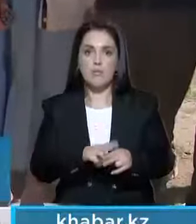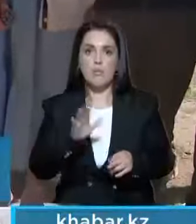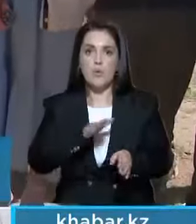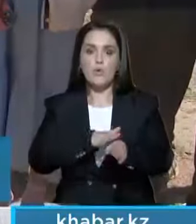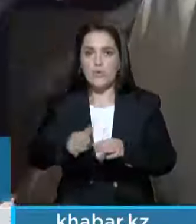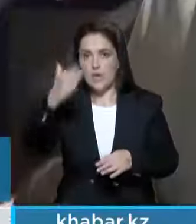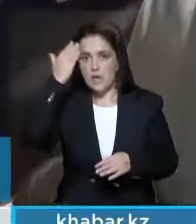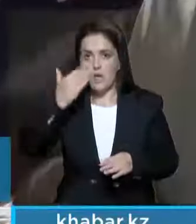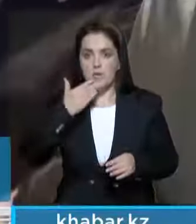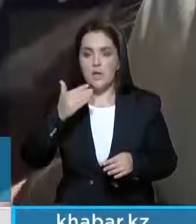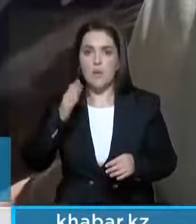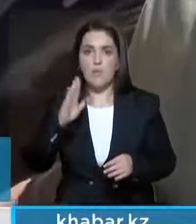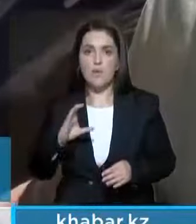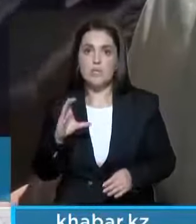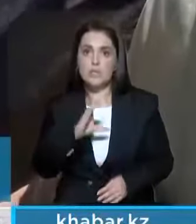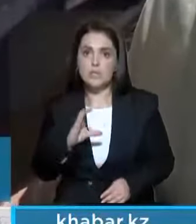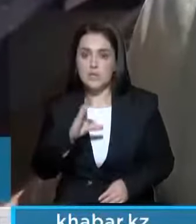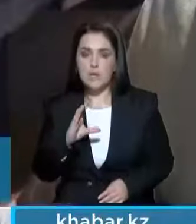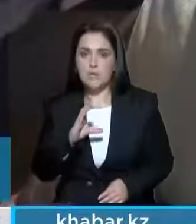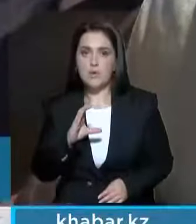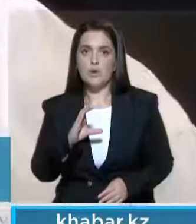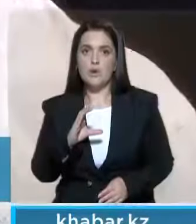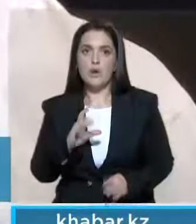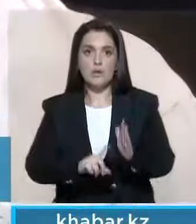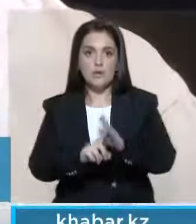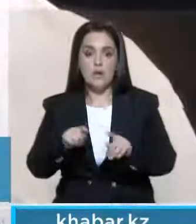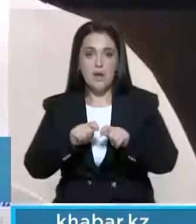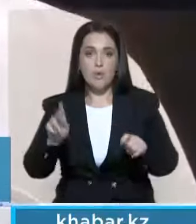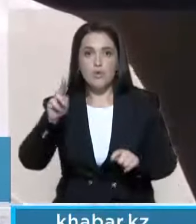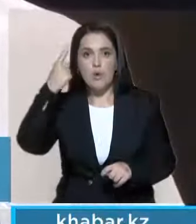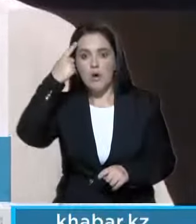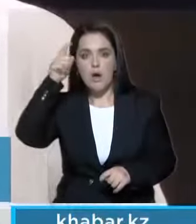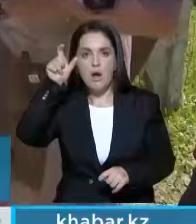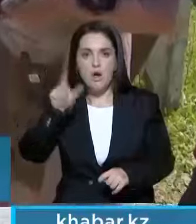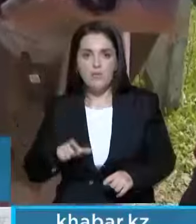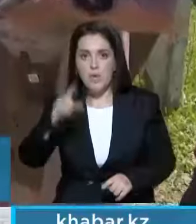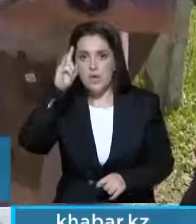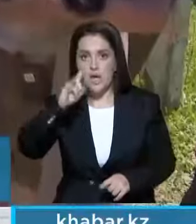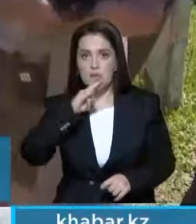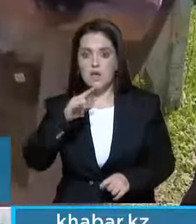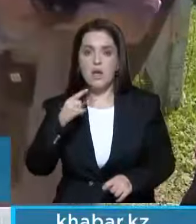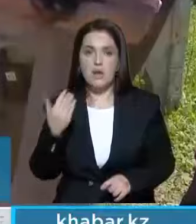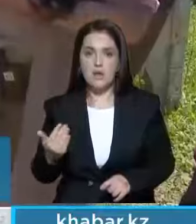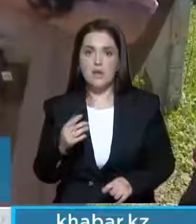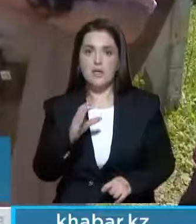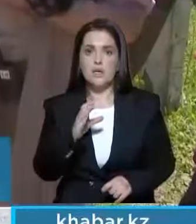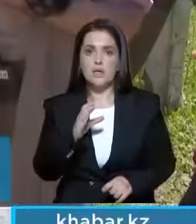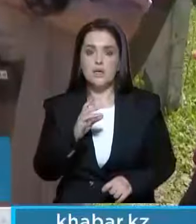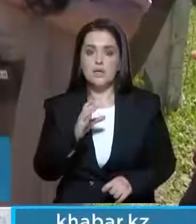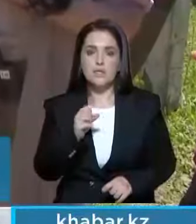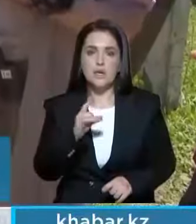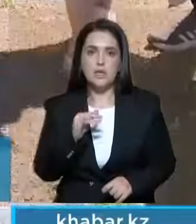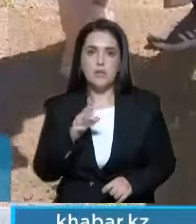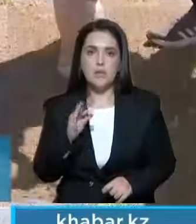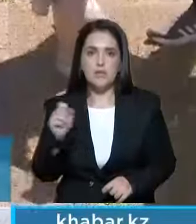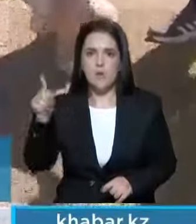его премьера запланирована на сентябрь этого года. Автор и вдохновитель идеи сериала – казахстанский продюсер Гульнур Мамасарипова. Она уже известна